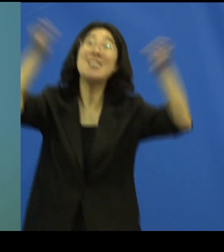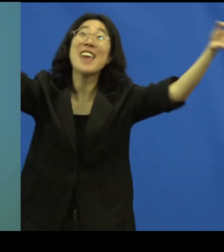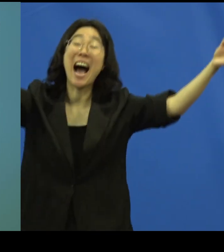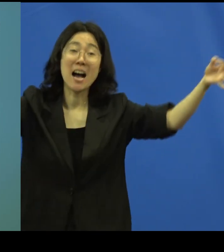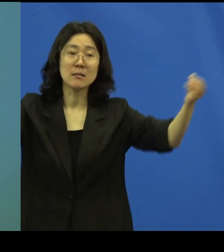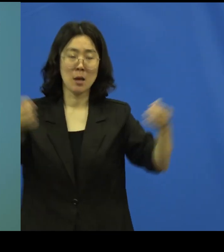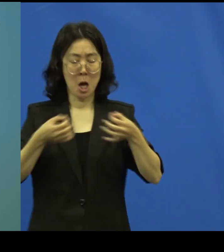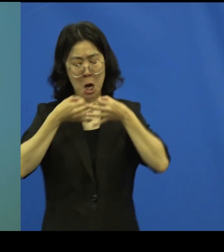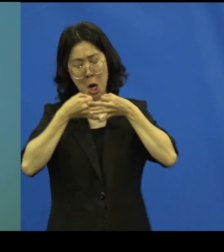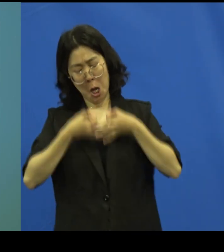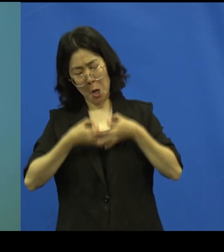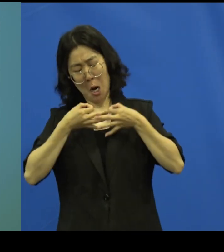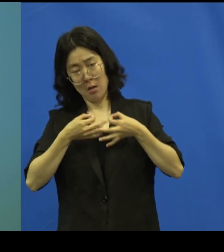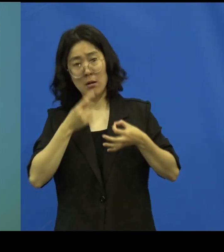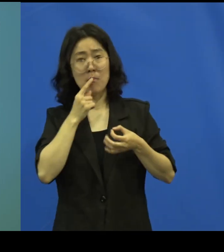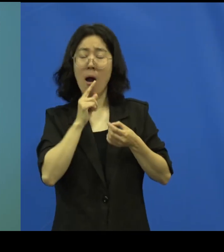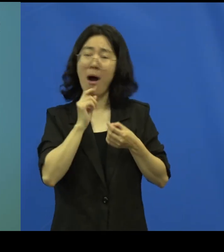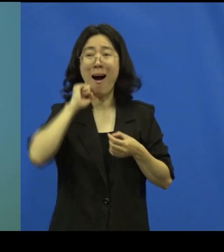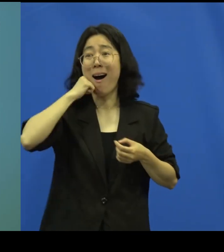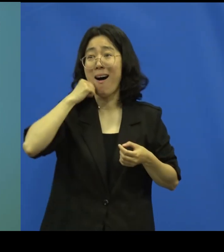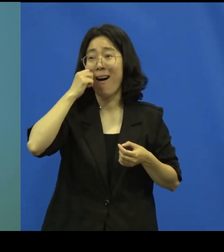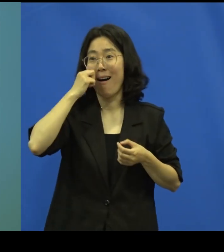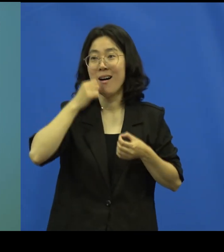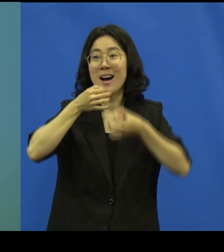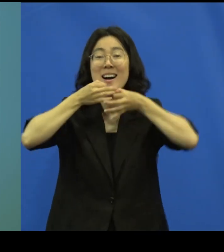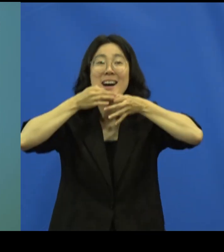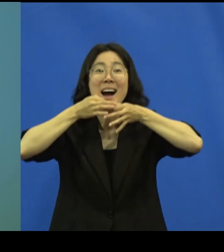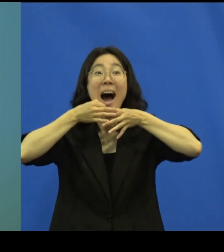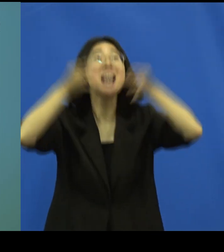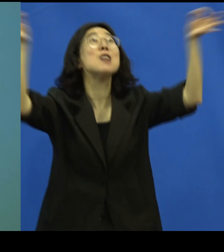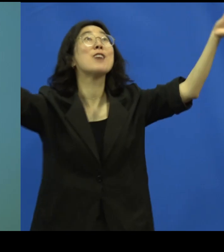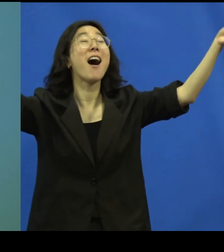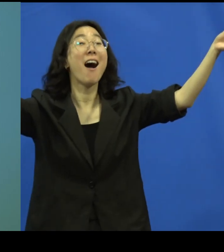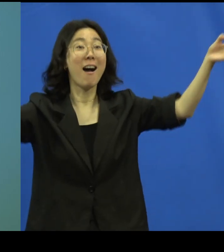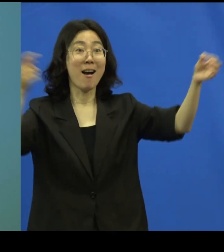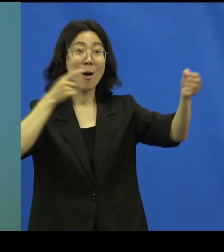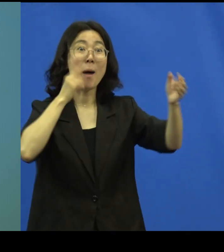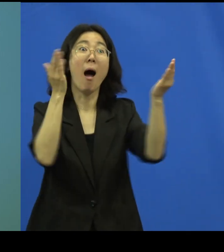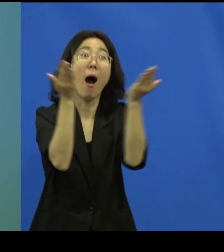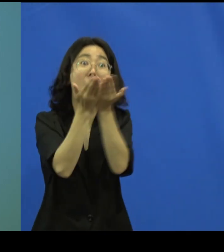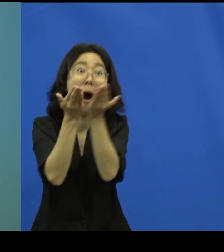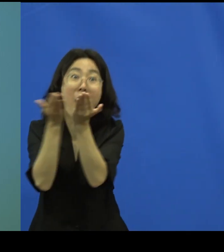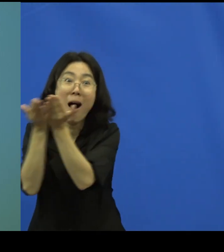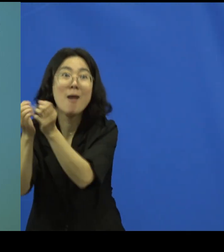주님을 찬양합니다 라고 하는 그 순간에 우울함과 어두움과 절망이 떠나간다는 거예요.